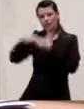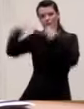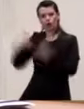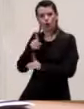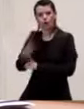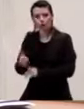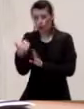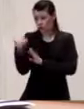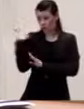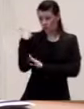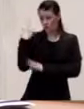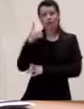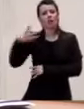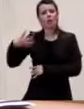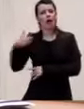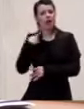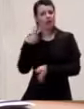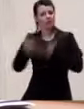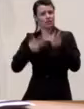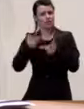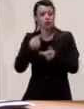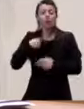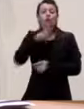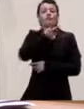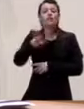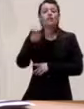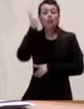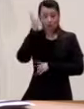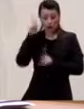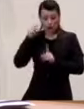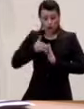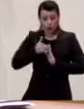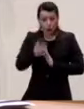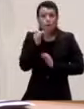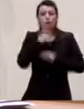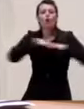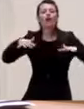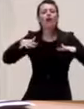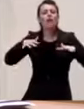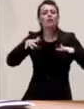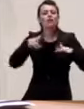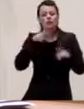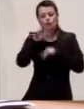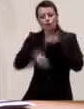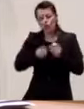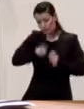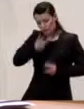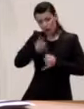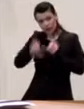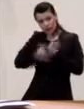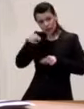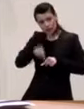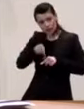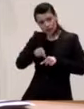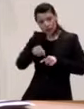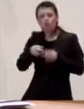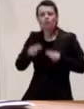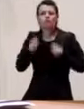Mallis, dal 23 di marzo questa rete di cure palliative si è messa a disposizione per